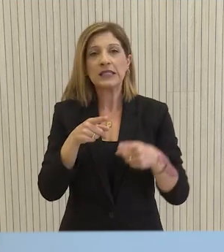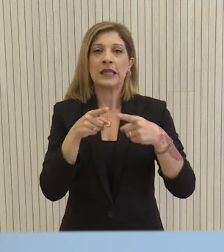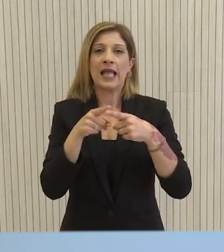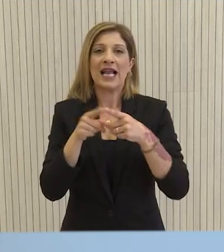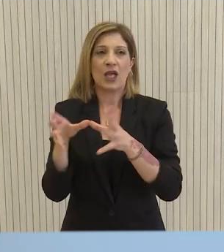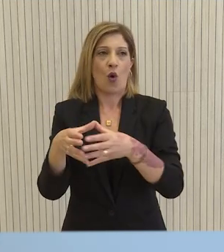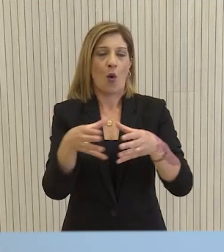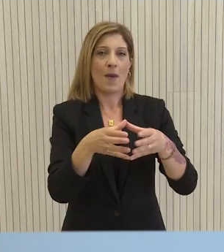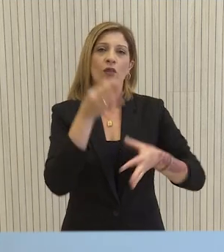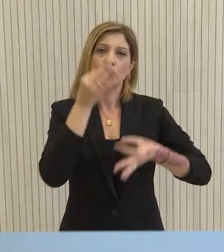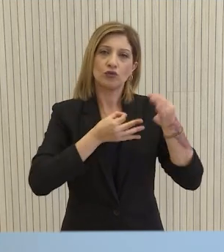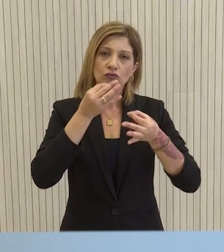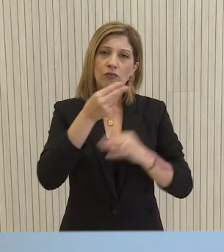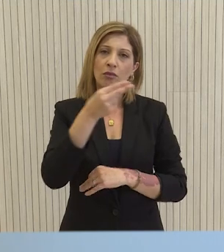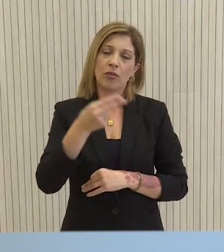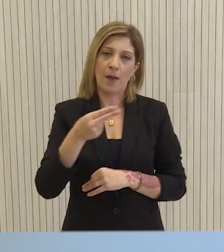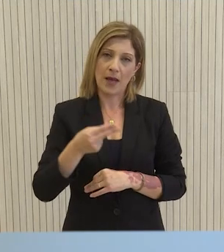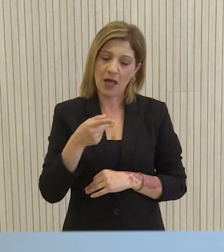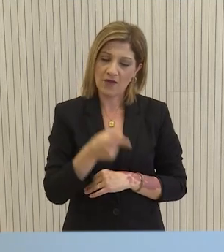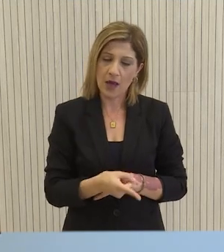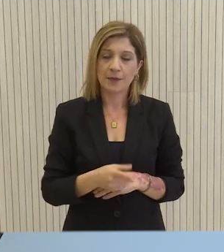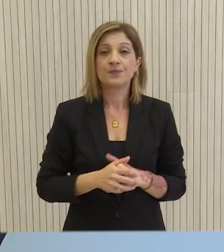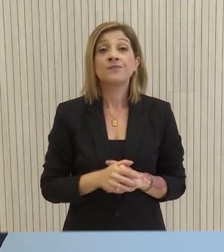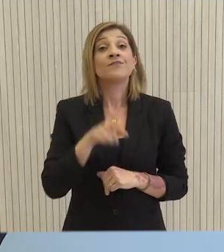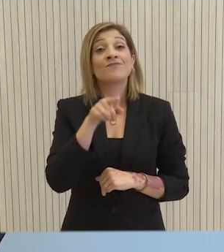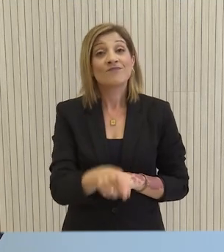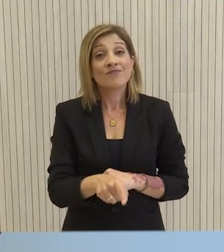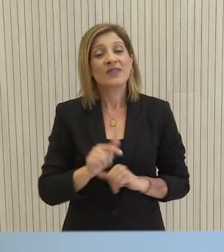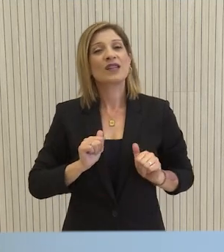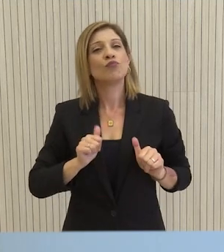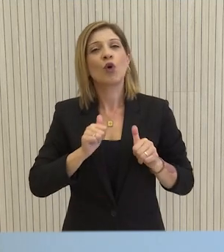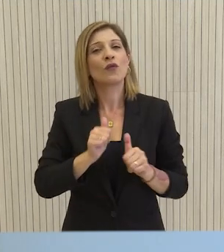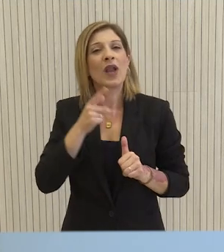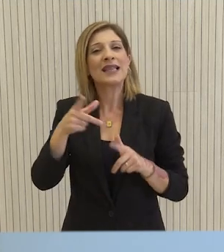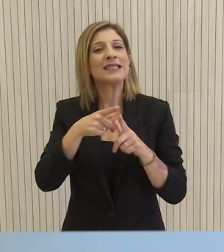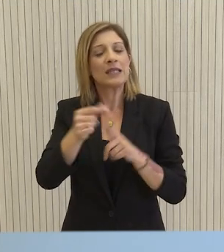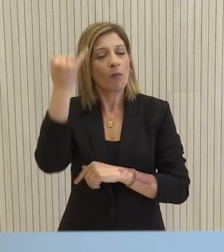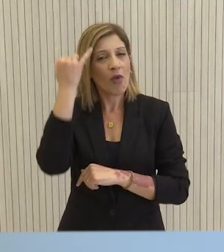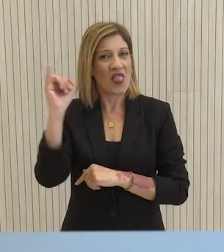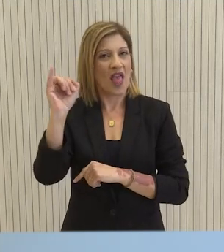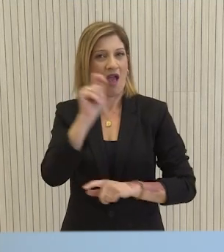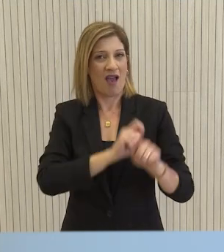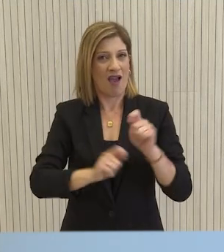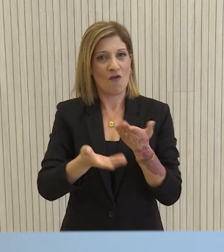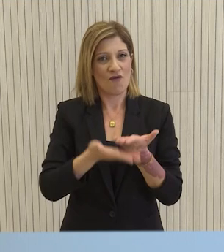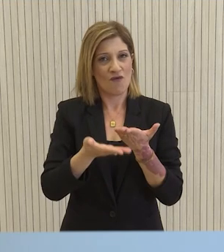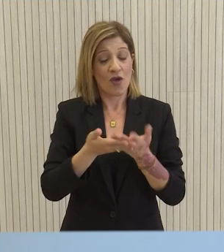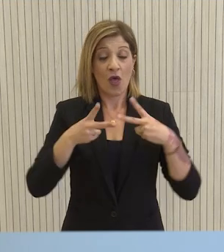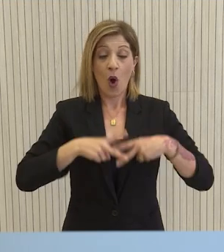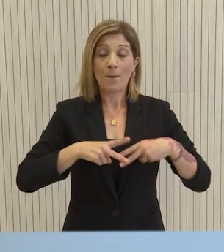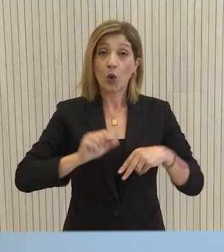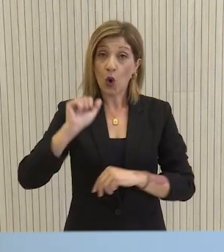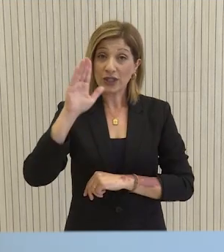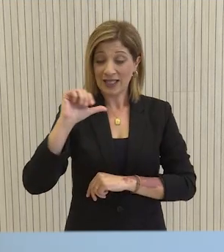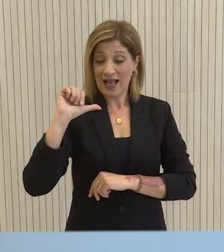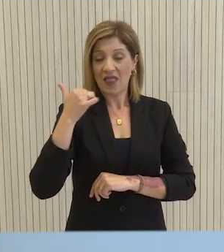προς συζήτηση τεχνικών θεμάτων που άπτονται της πρωτοβουλίας. Στο πλαίσιο της πρωτοβουλίας της Κυπριακής Δημοκρατίας, εξάλλου, ο Υπουργός Εξωτερικών είχε